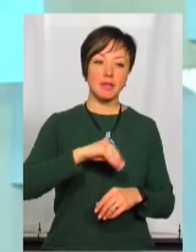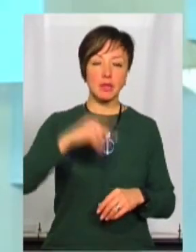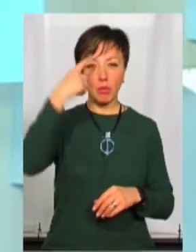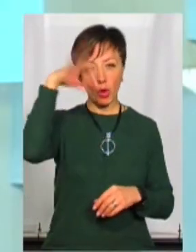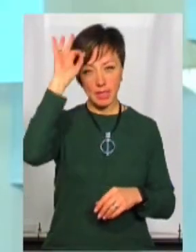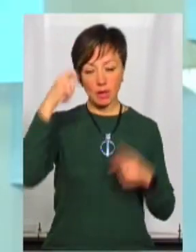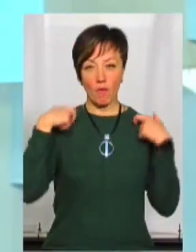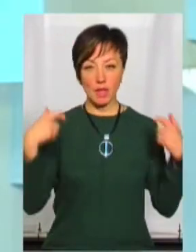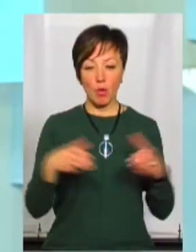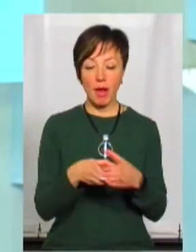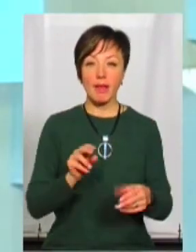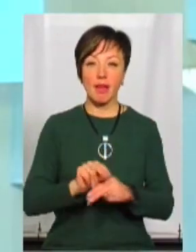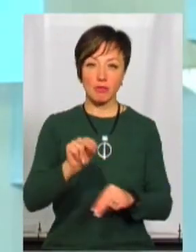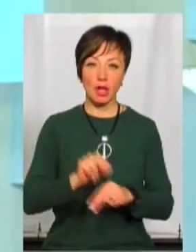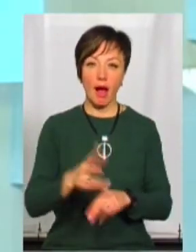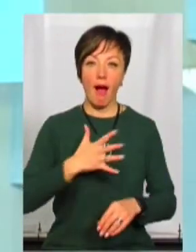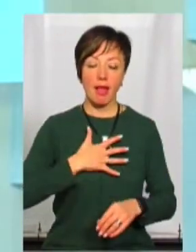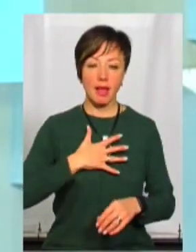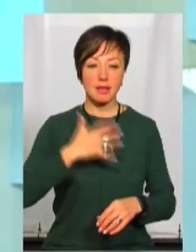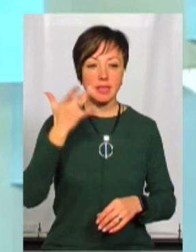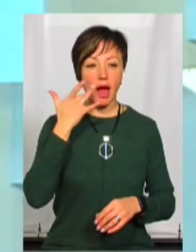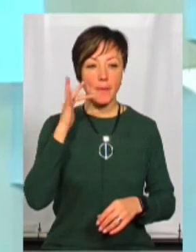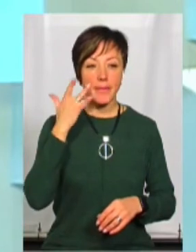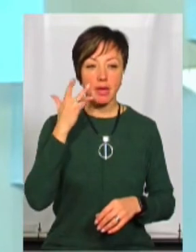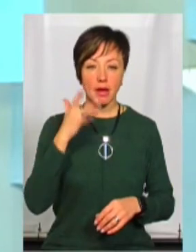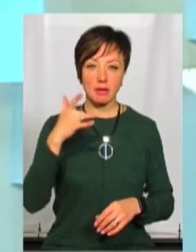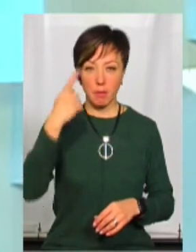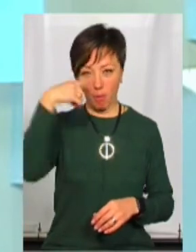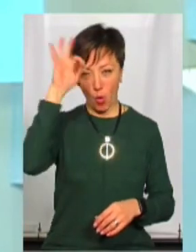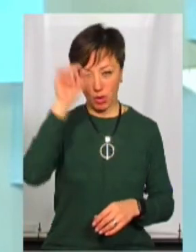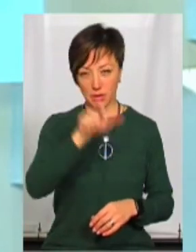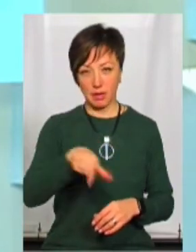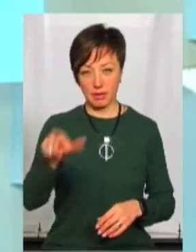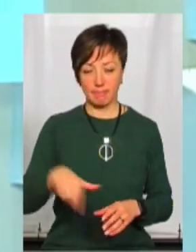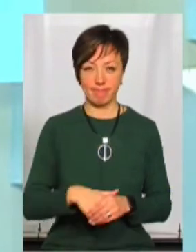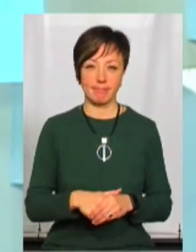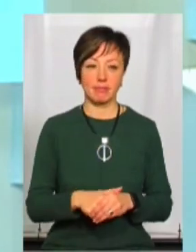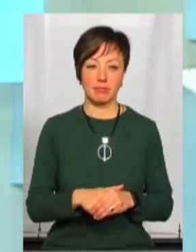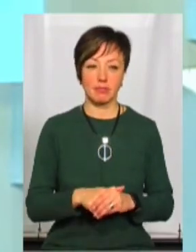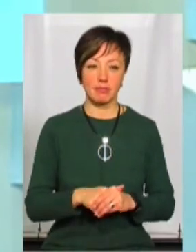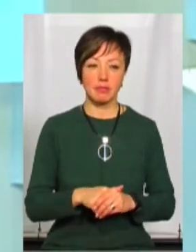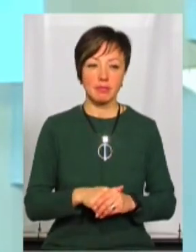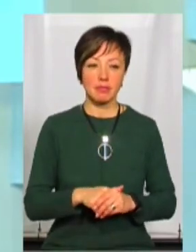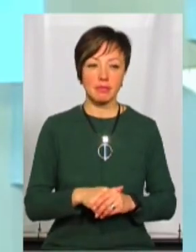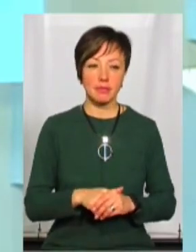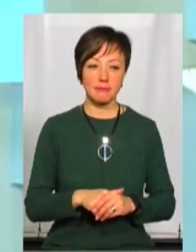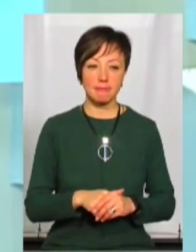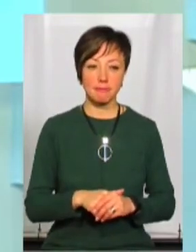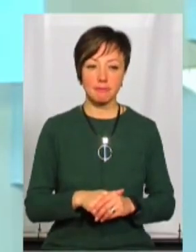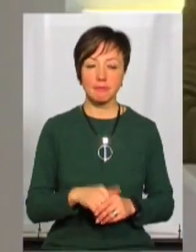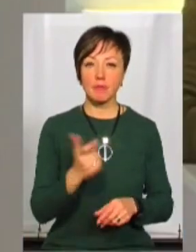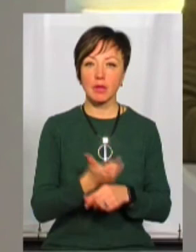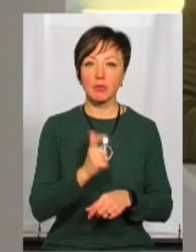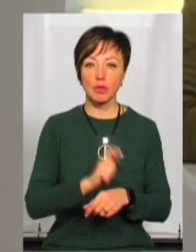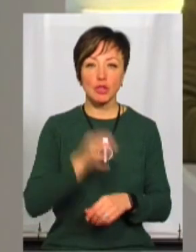поліцейські офіцерів громади навчають канадські і американські поліцейські. Тобто, більше